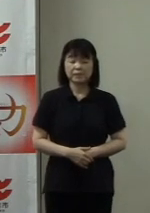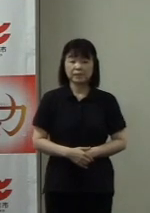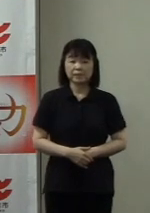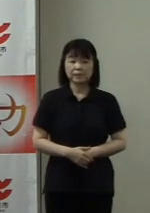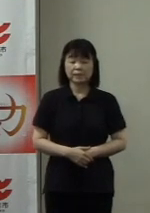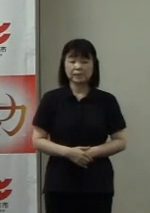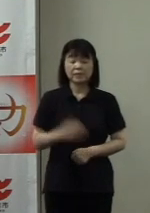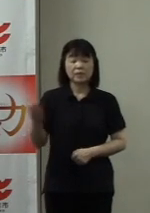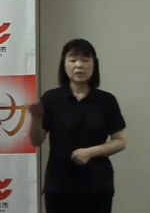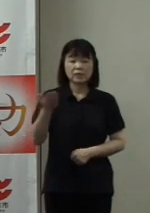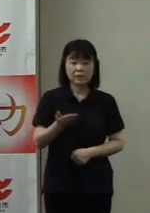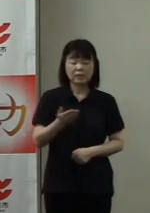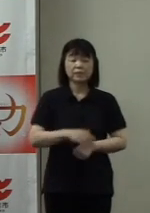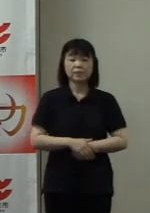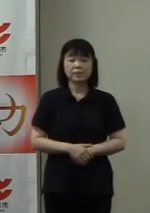次に、